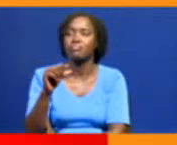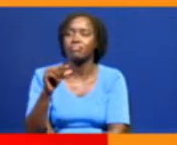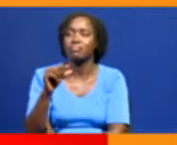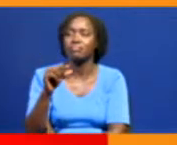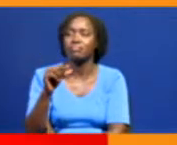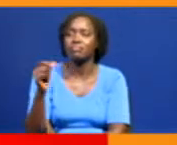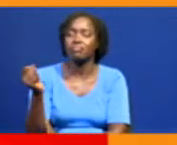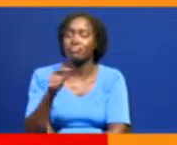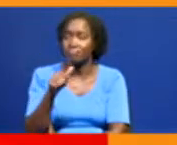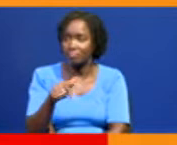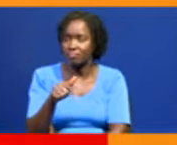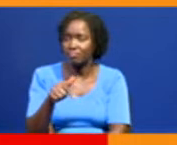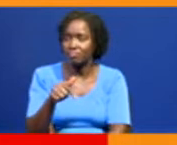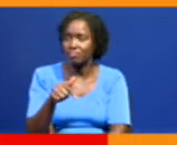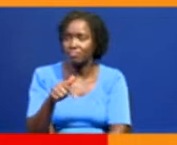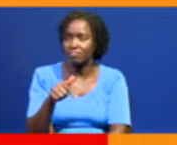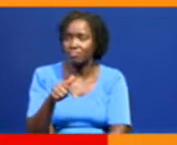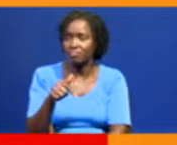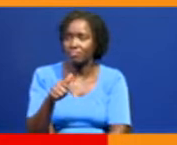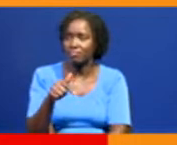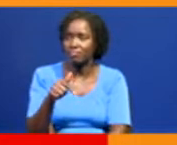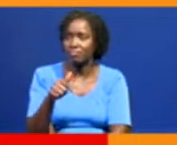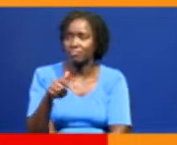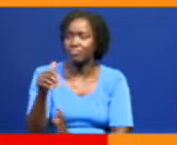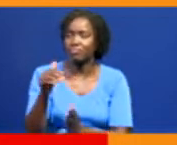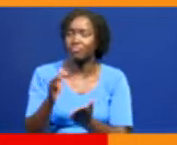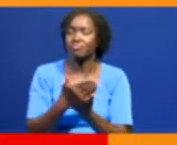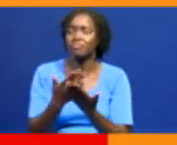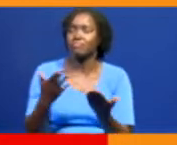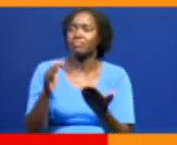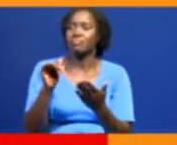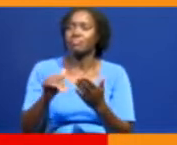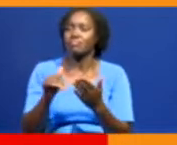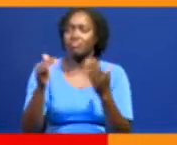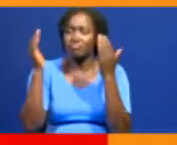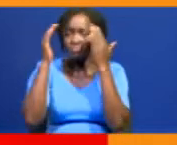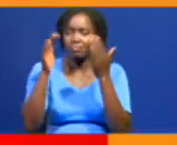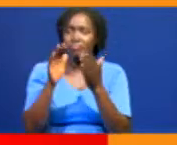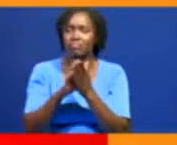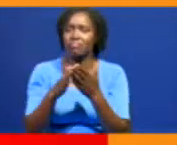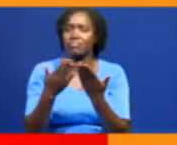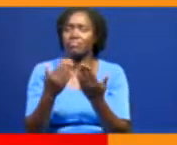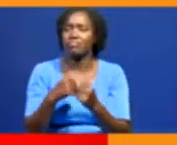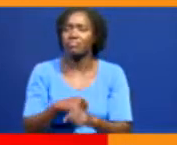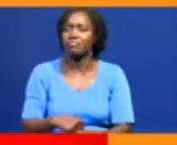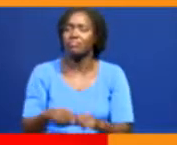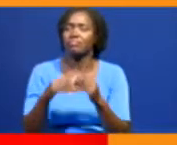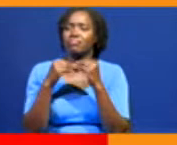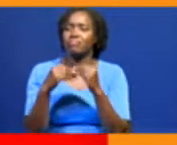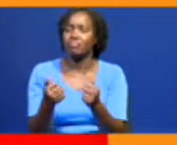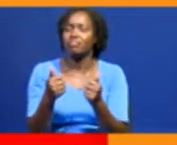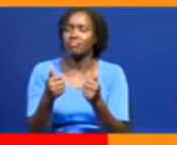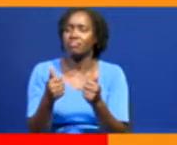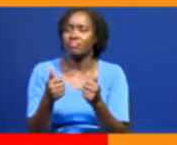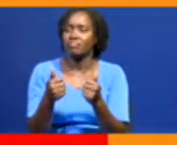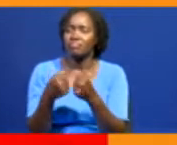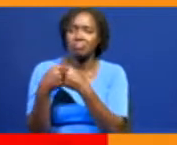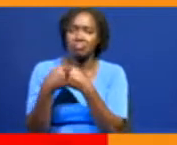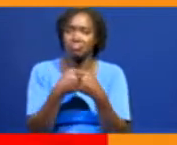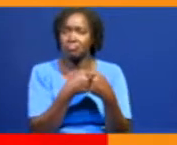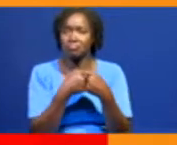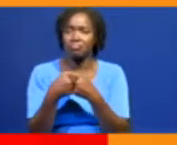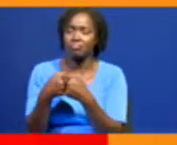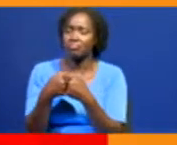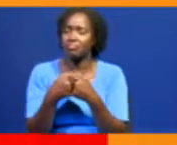huu, miongoni mwa mambo ambayo pengine unafaa kuangazia ni jinsi ya kuweza kutatua changamoto kama hizi,